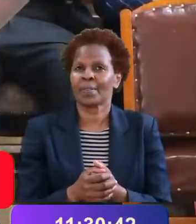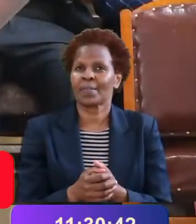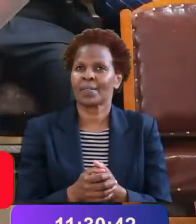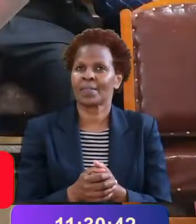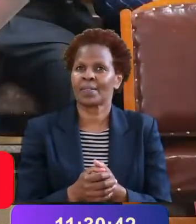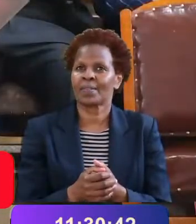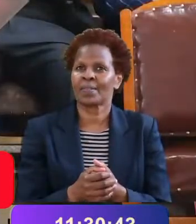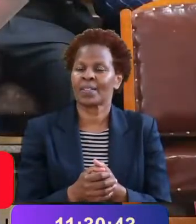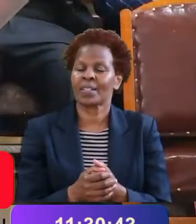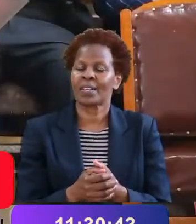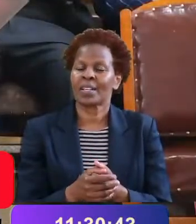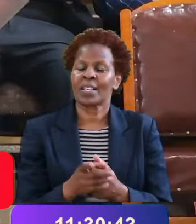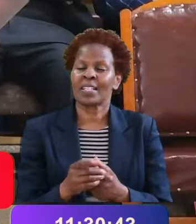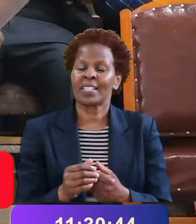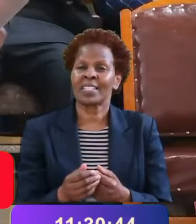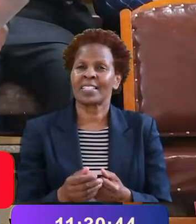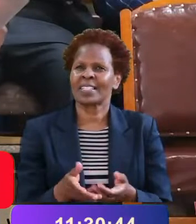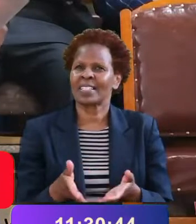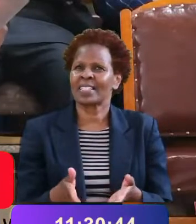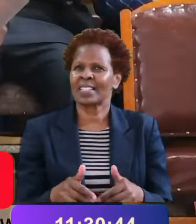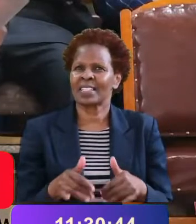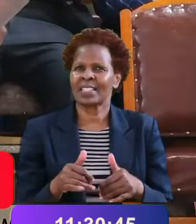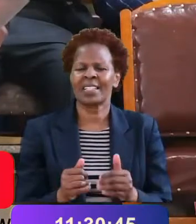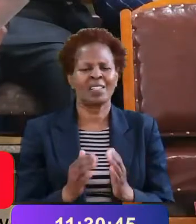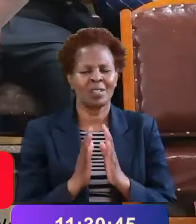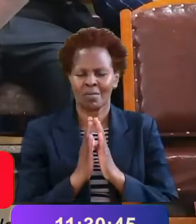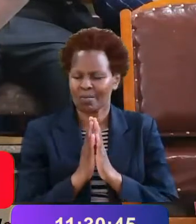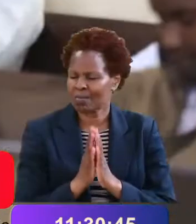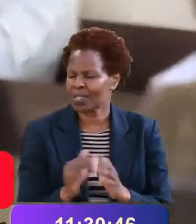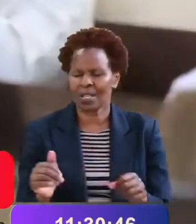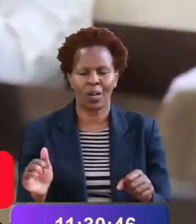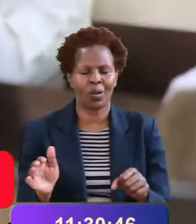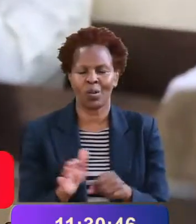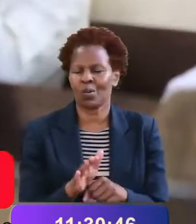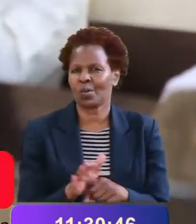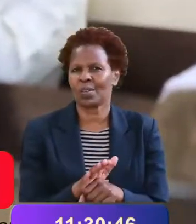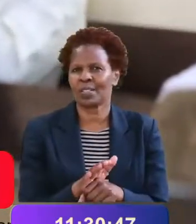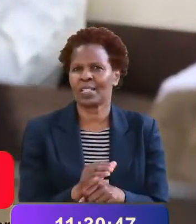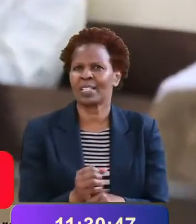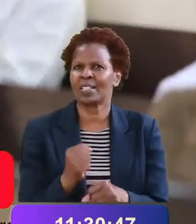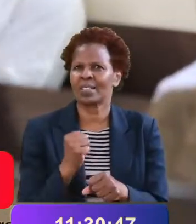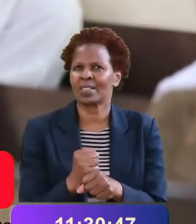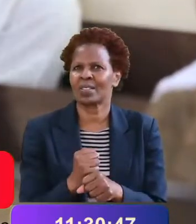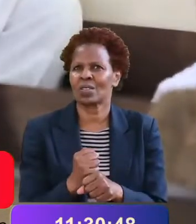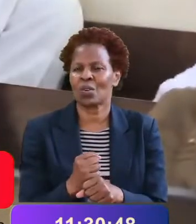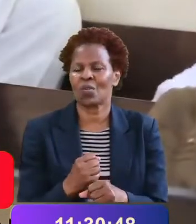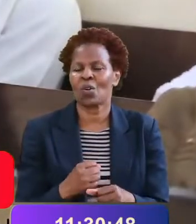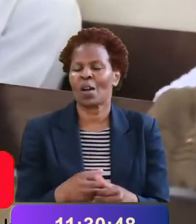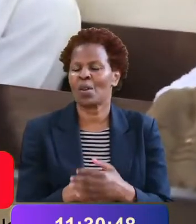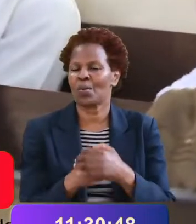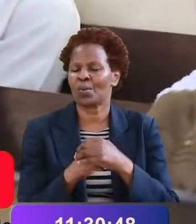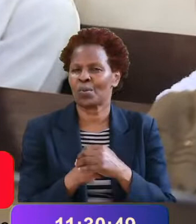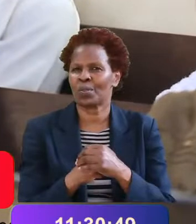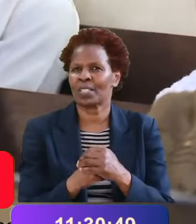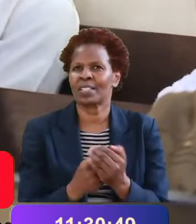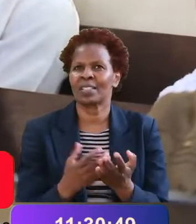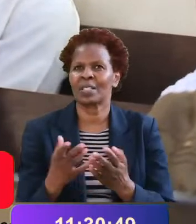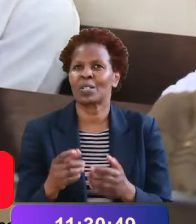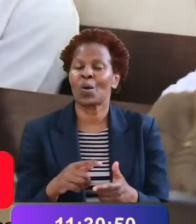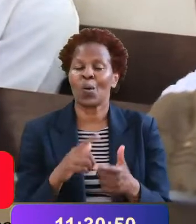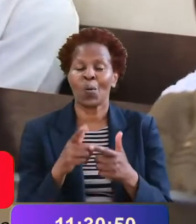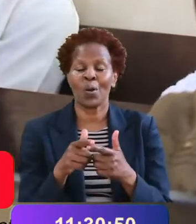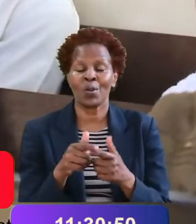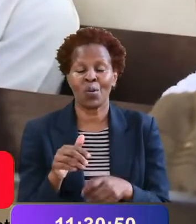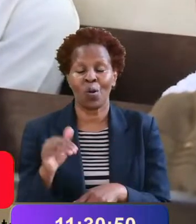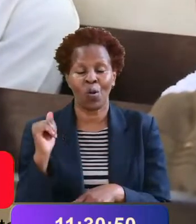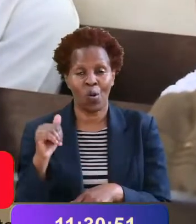Yeah, kwa hivyo alipatikana na alikuwa naomba sana. Alikuwa anafanya kazi ya huduma. Wengine tukiitiwa kazi ya